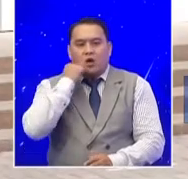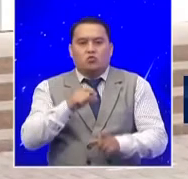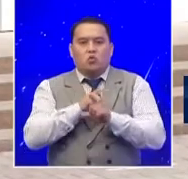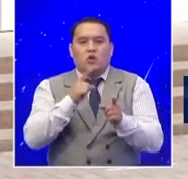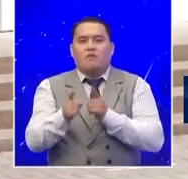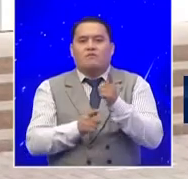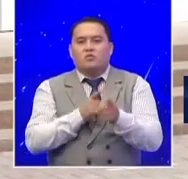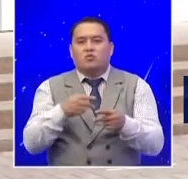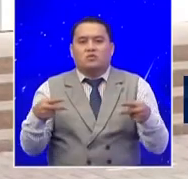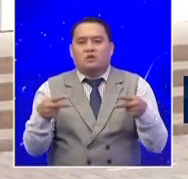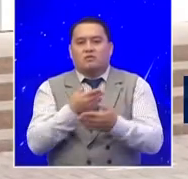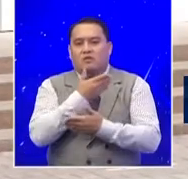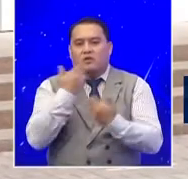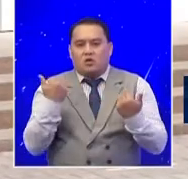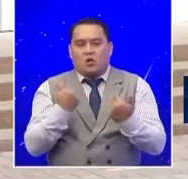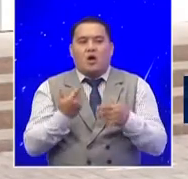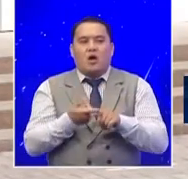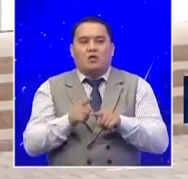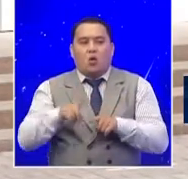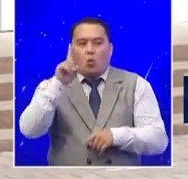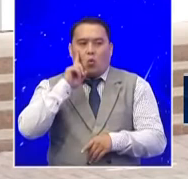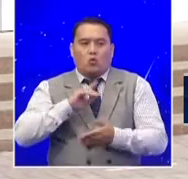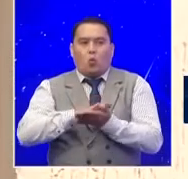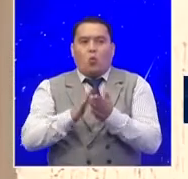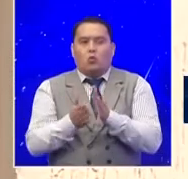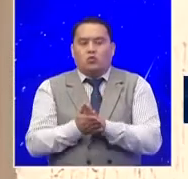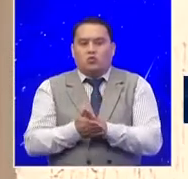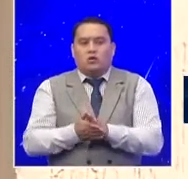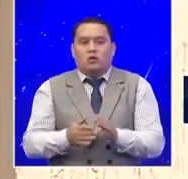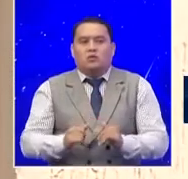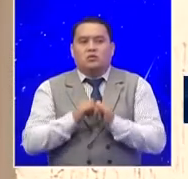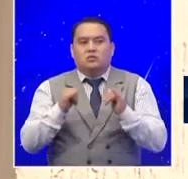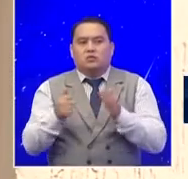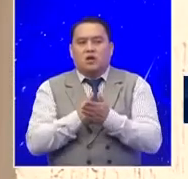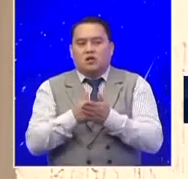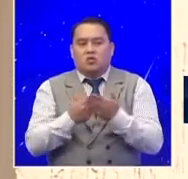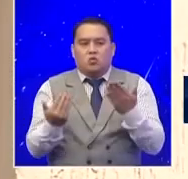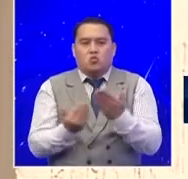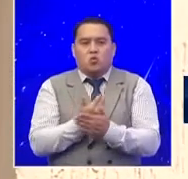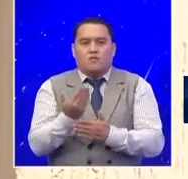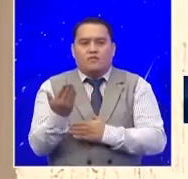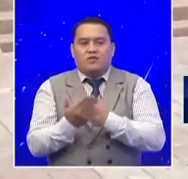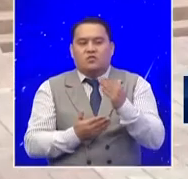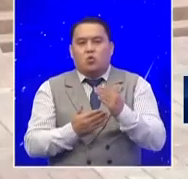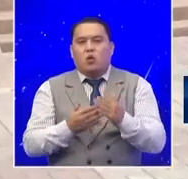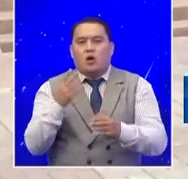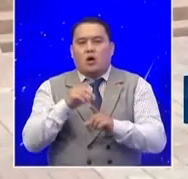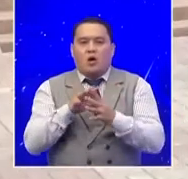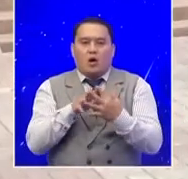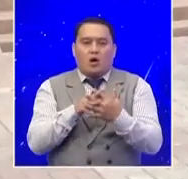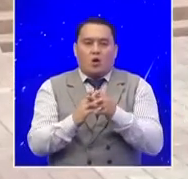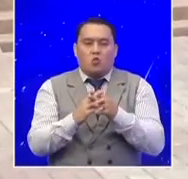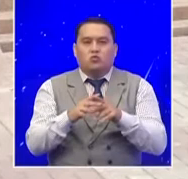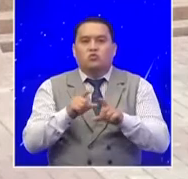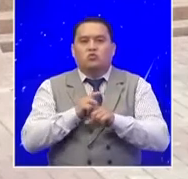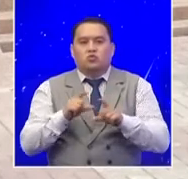обновленной не сравнить. Надеюсь, что нынешние комфортные условия поспособствуют достижению новых высот у аульских ребятишек, обучающихся